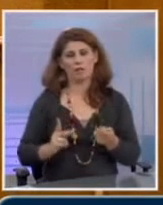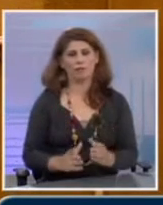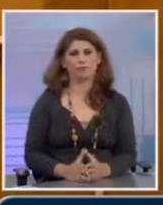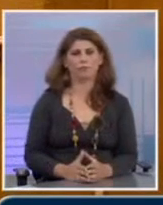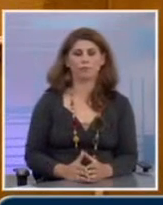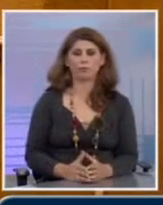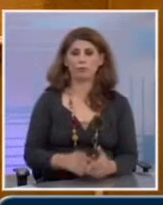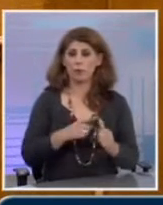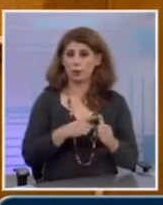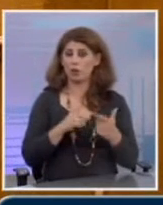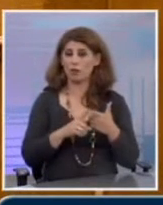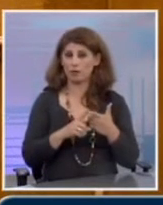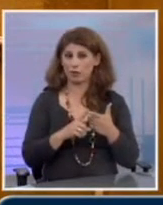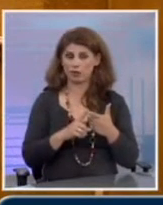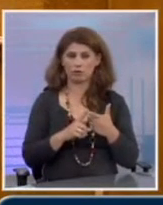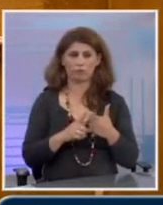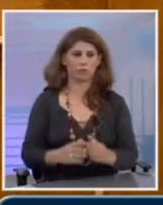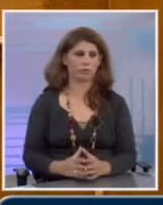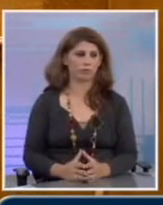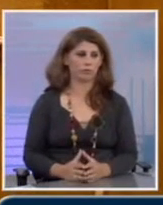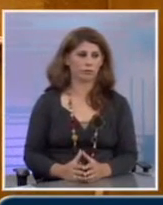Γιατί δεύτερον,